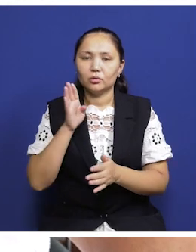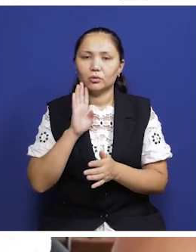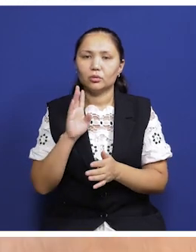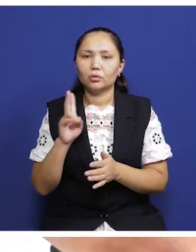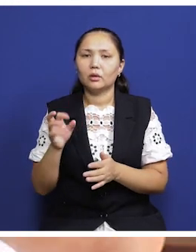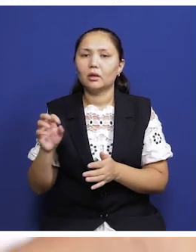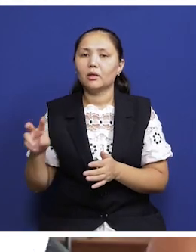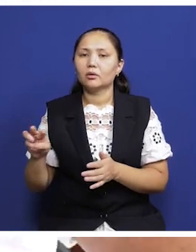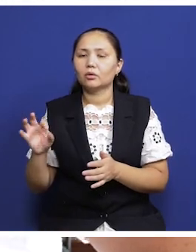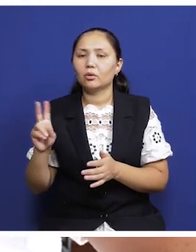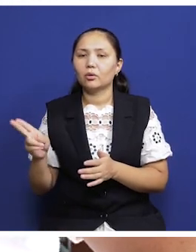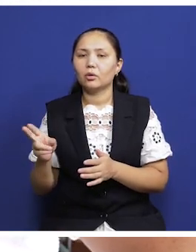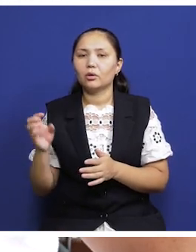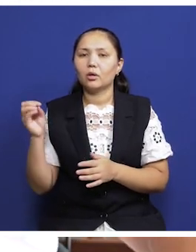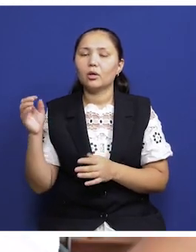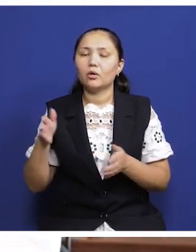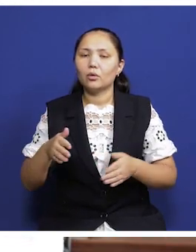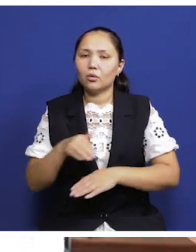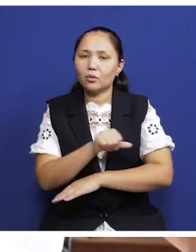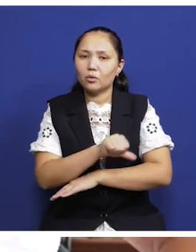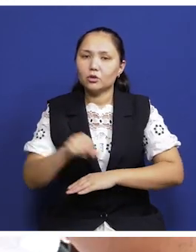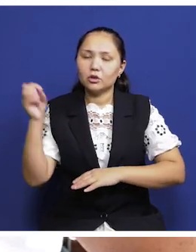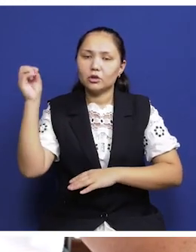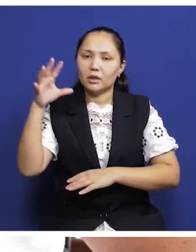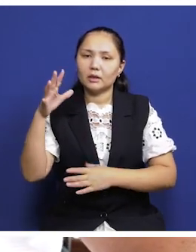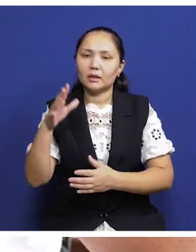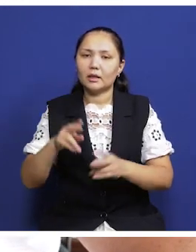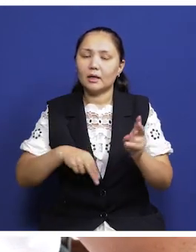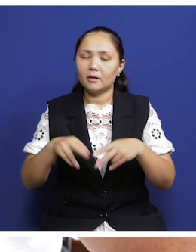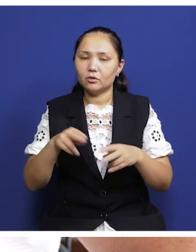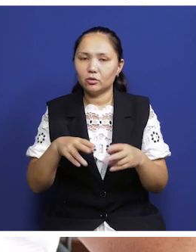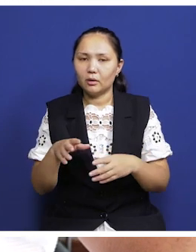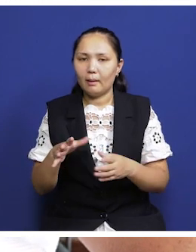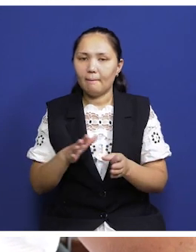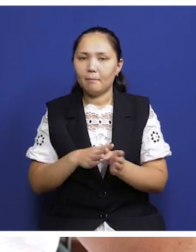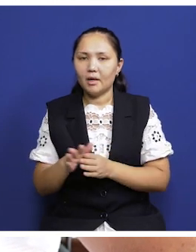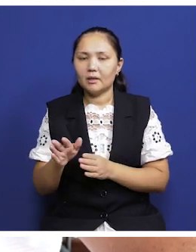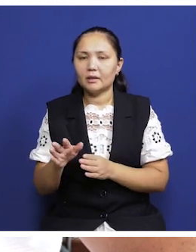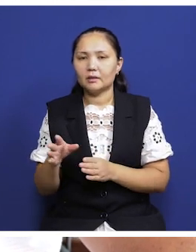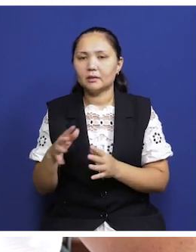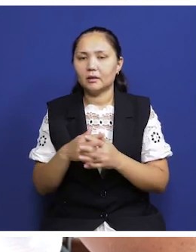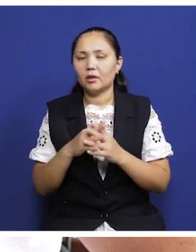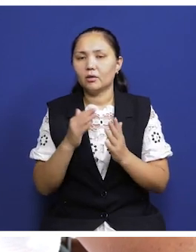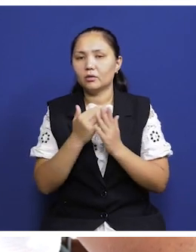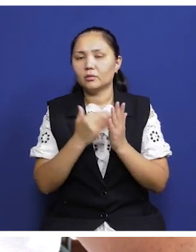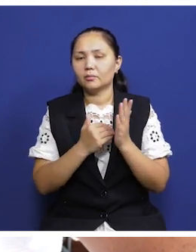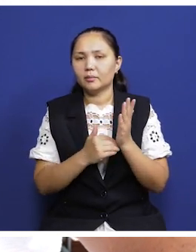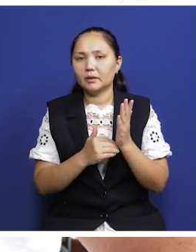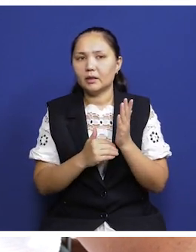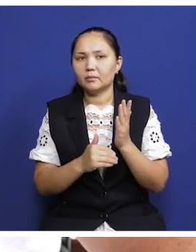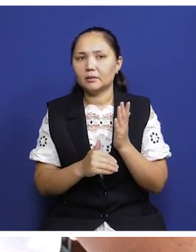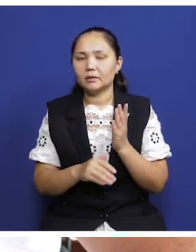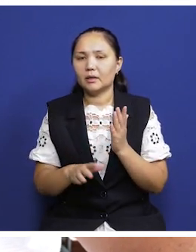лоток дейміз, көше жарықтары, аяқ жол, міне осының бәрін жаңағы ауыл ел бесігі